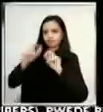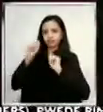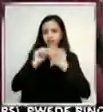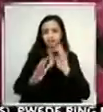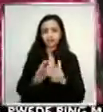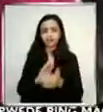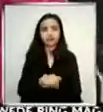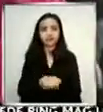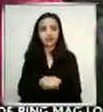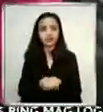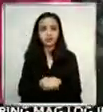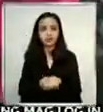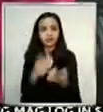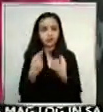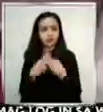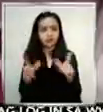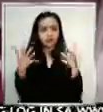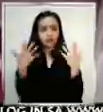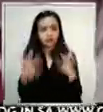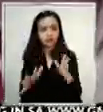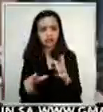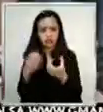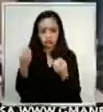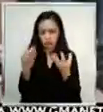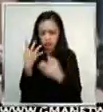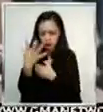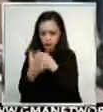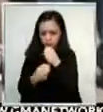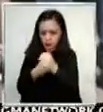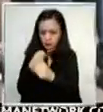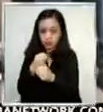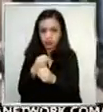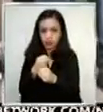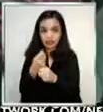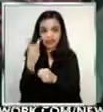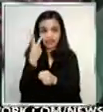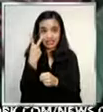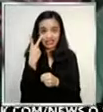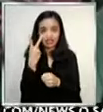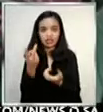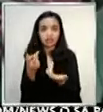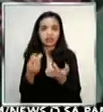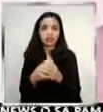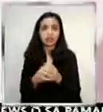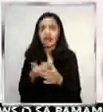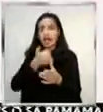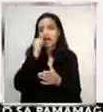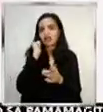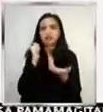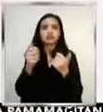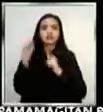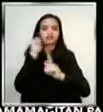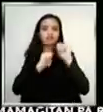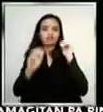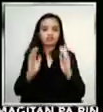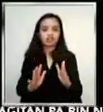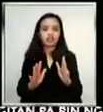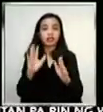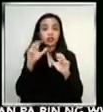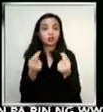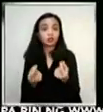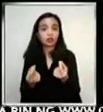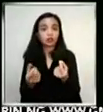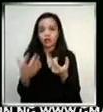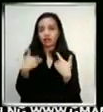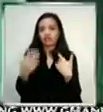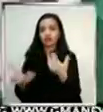Garcia. Pero matapos ang ilang taon, unti-unti nilang tinalikuran ang showbiz para tahakin ang